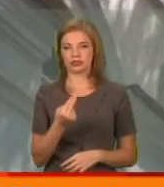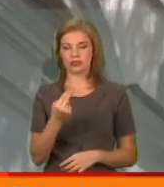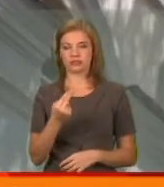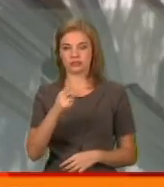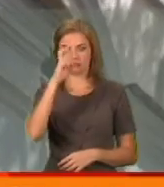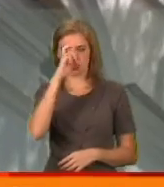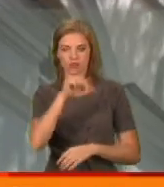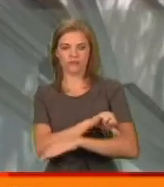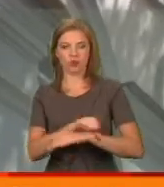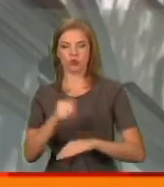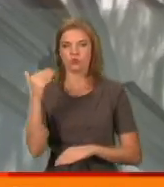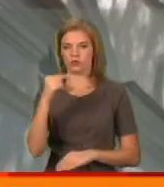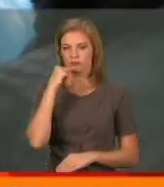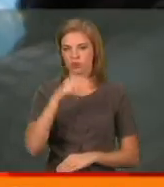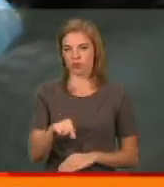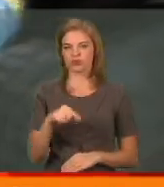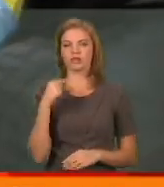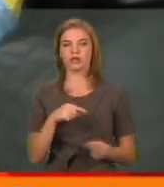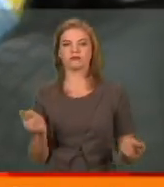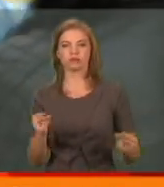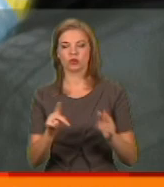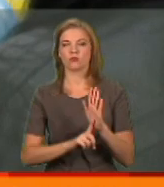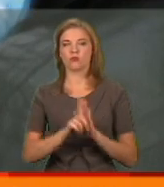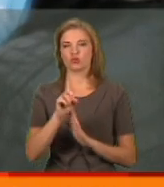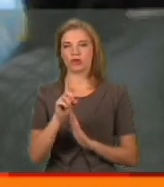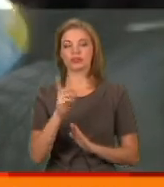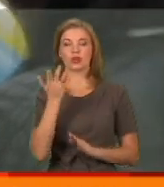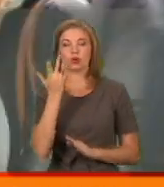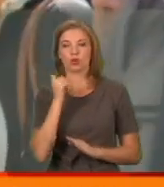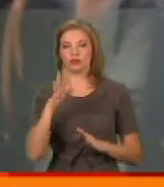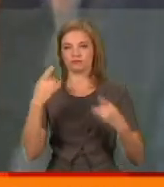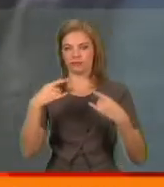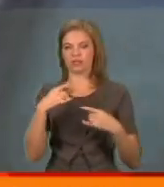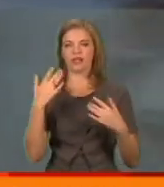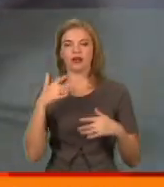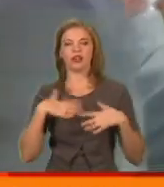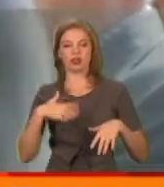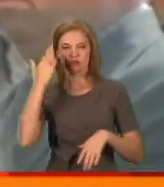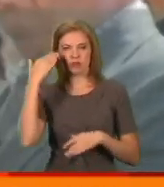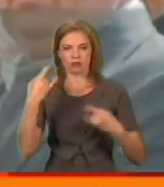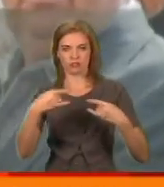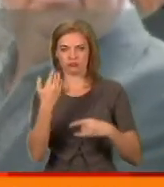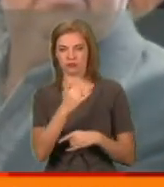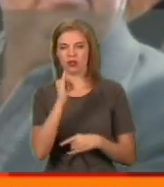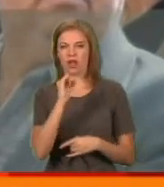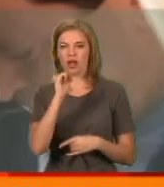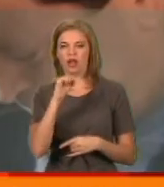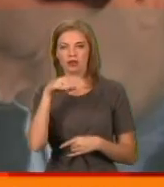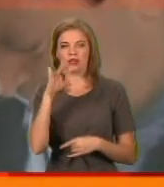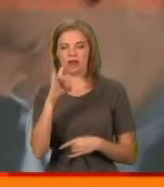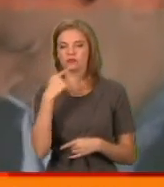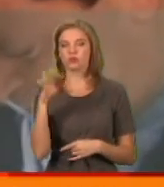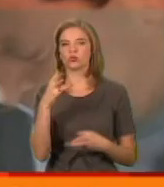цілісність державних кордонів Росії. Закати проти нього почалися по тому, як в ефірі кримсько-татарського телеканалу АТР він заявив